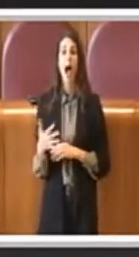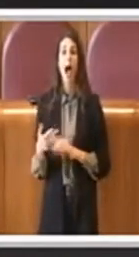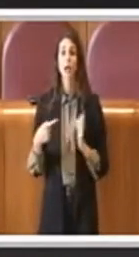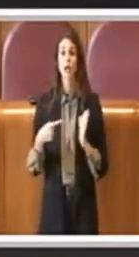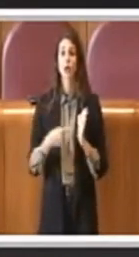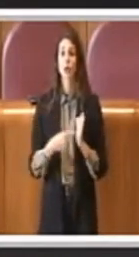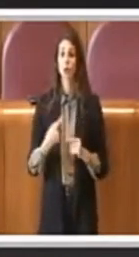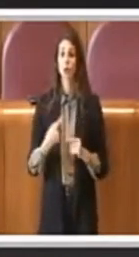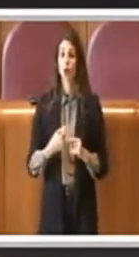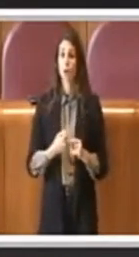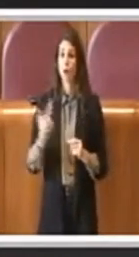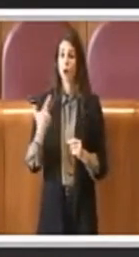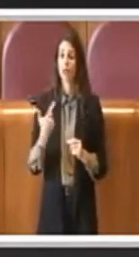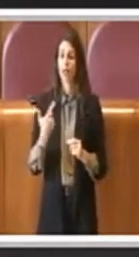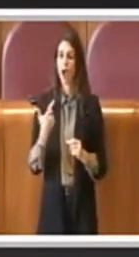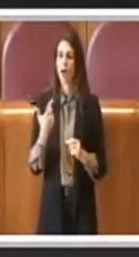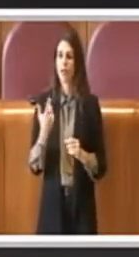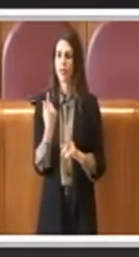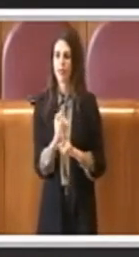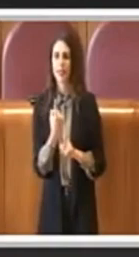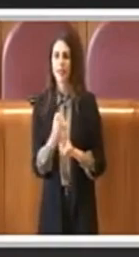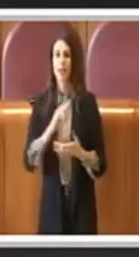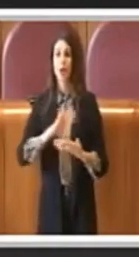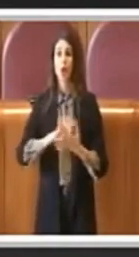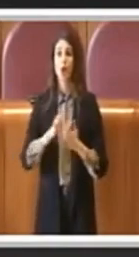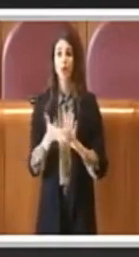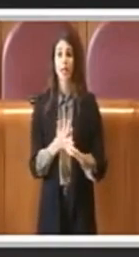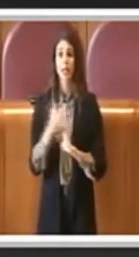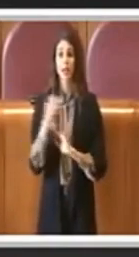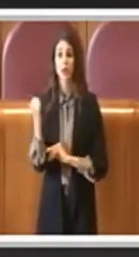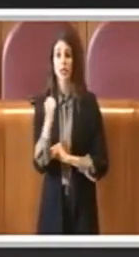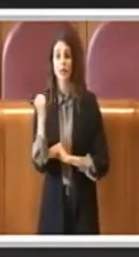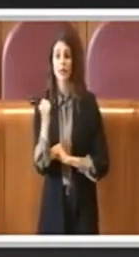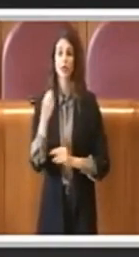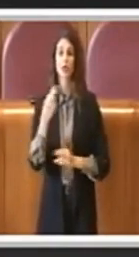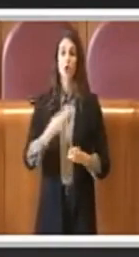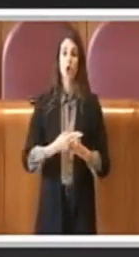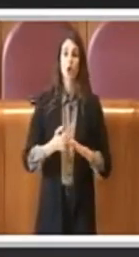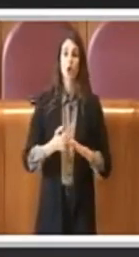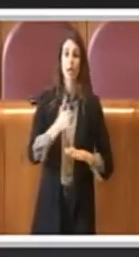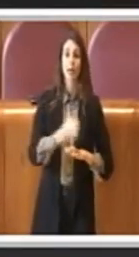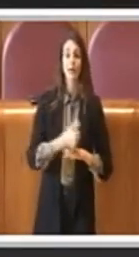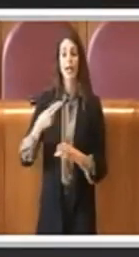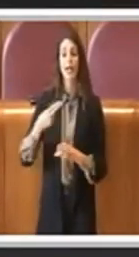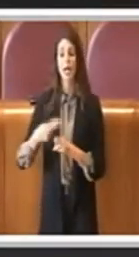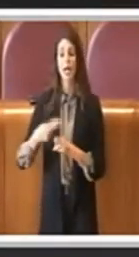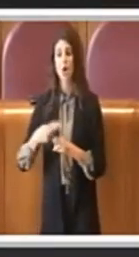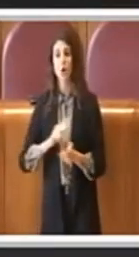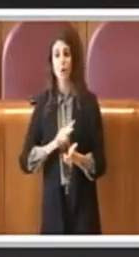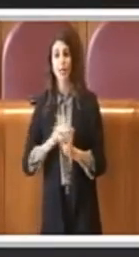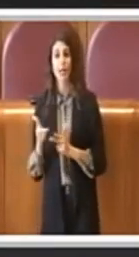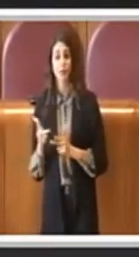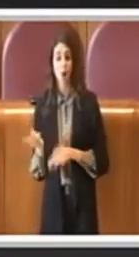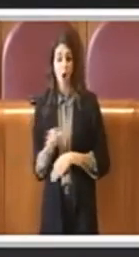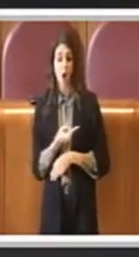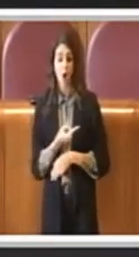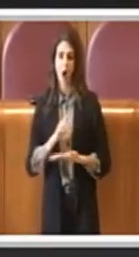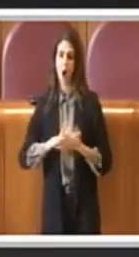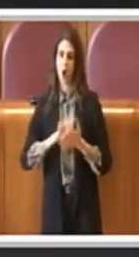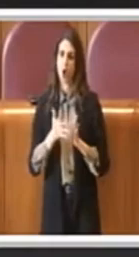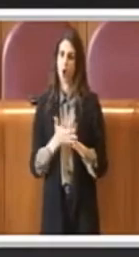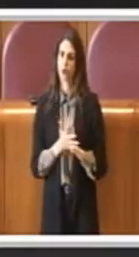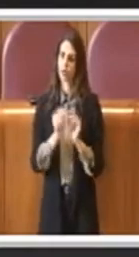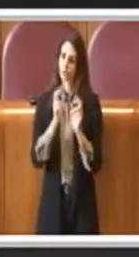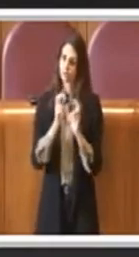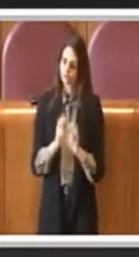non banale, dovrà essere rivisto il contratto di servizio tra Roma Capitale e Roma Servizi per la Mobilità. Tra l'altro è stato un successo di questa amministrazione